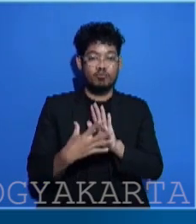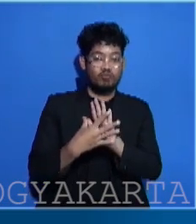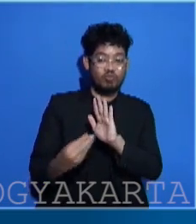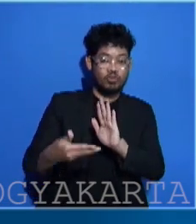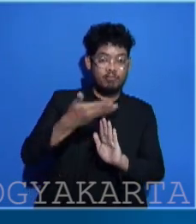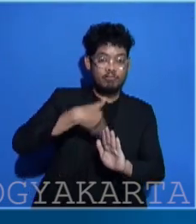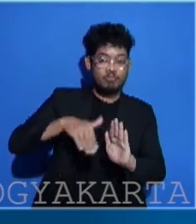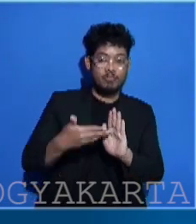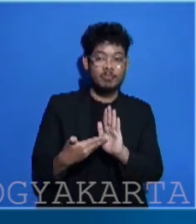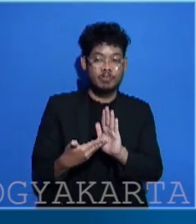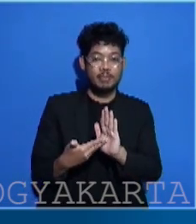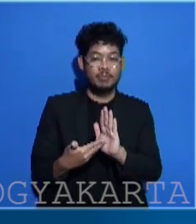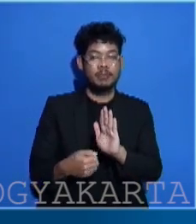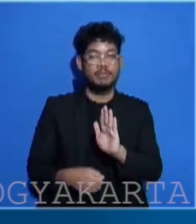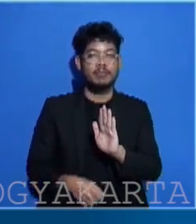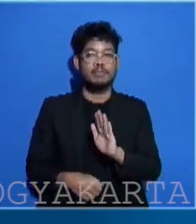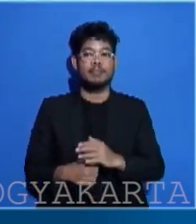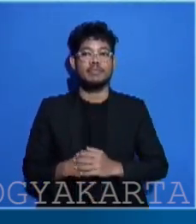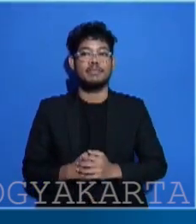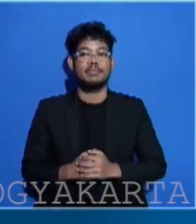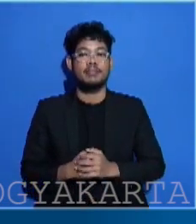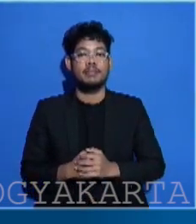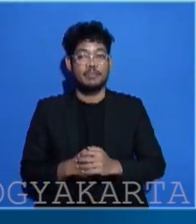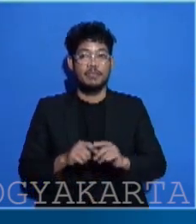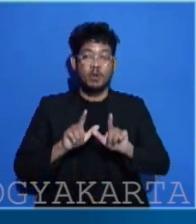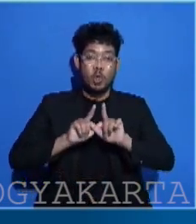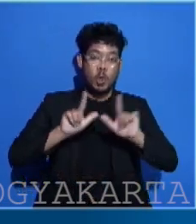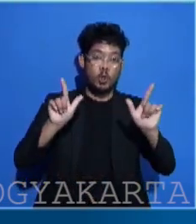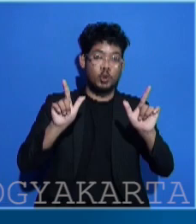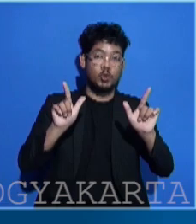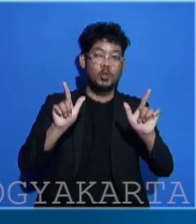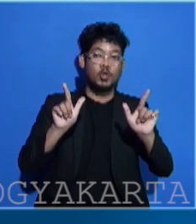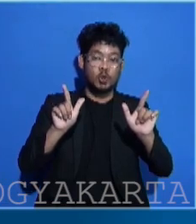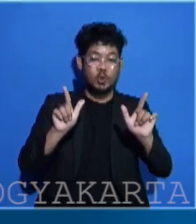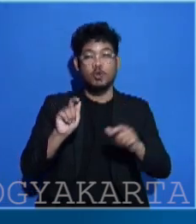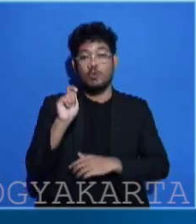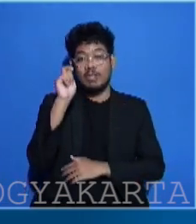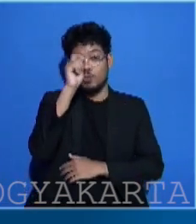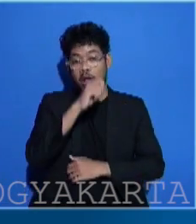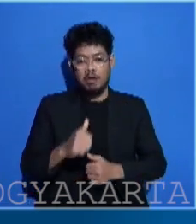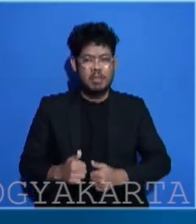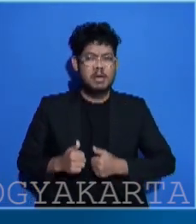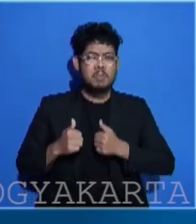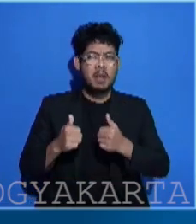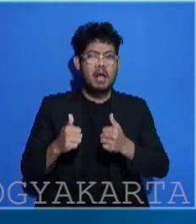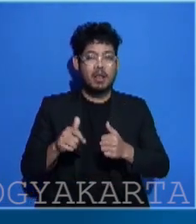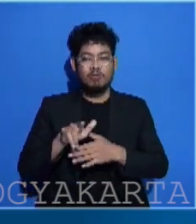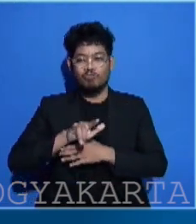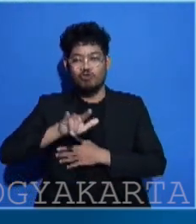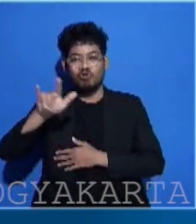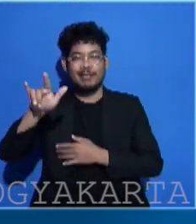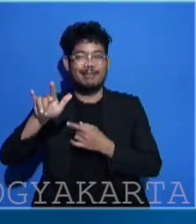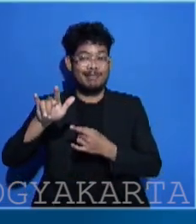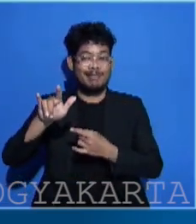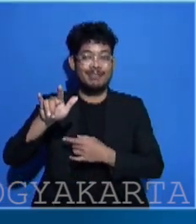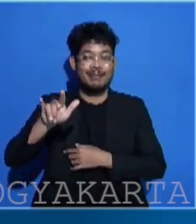2 Penerbang Bagus Satrio Aji, Sarjana Sains Terapan Pertahanan sebagai wisudawan terbaik jurusan Rotary Wing, serta Letnan 2 Penerbang